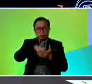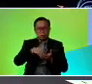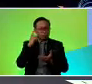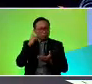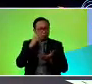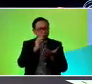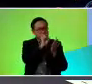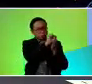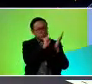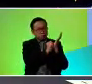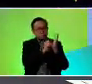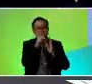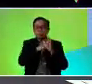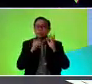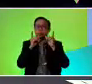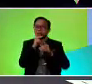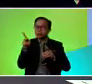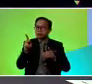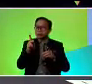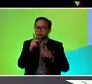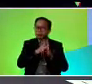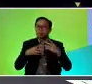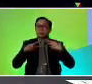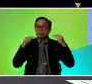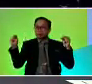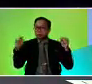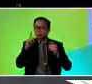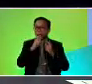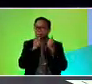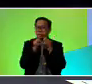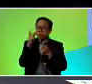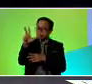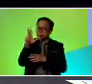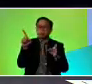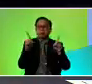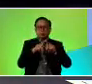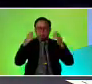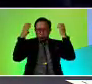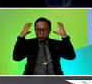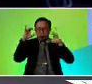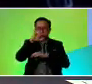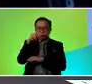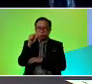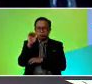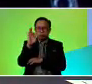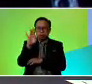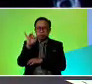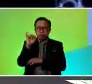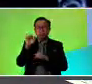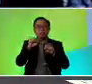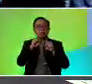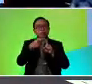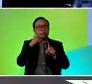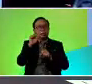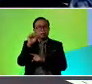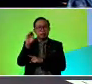pendidikan kesehatan untuk tingkatan 3 dan sekarang ini Ivan bersama dengan Cikgu kita itu Cikgu Java dari SMK